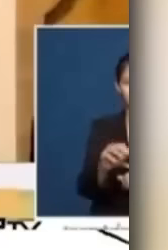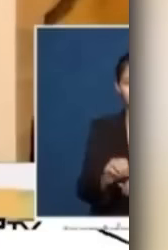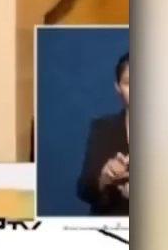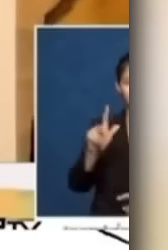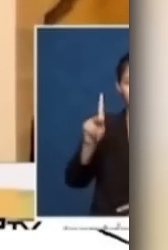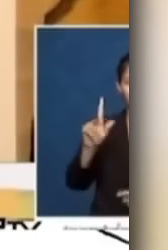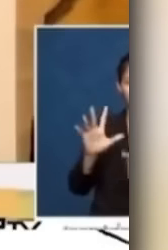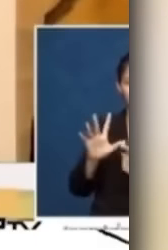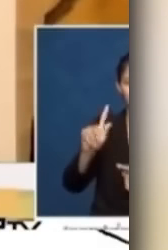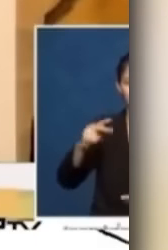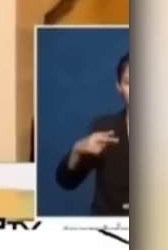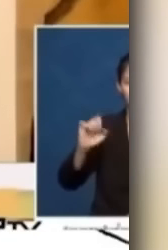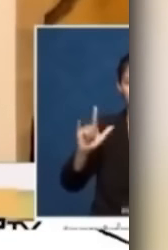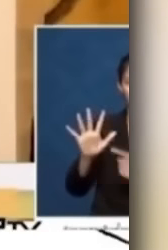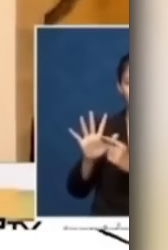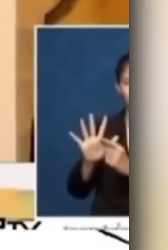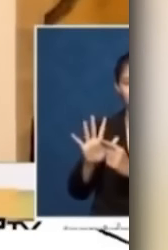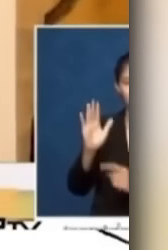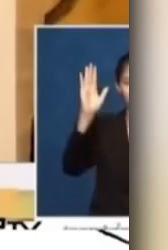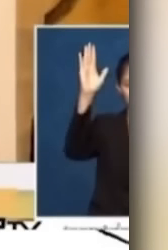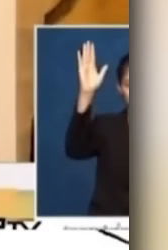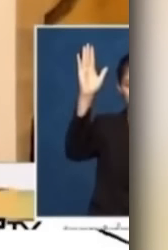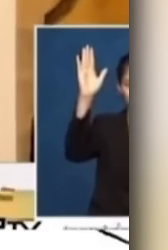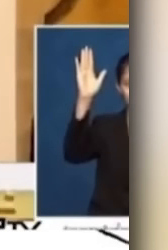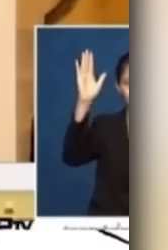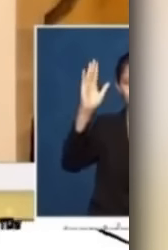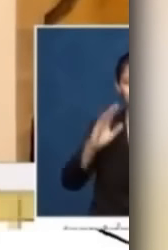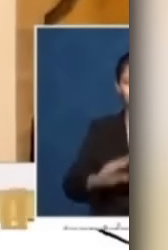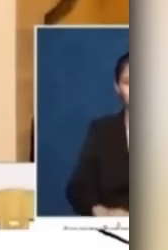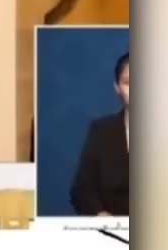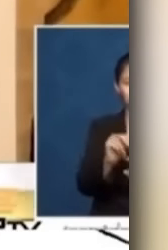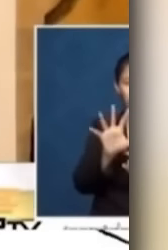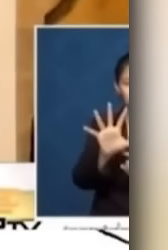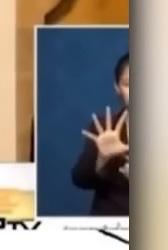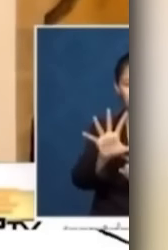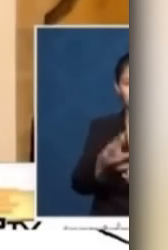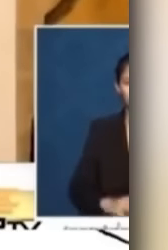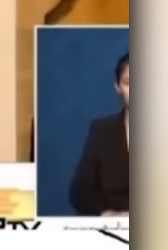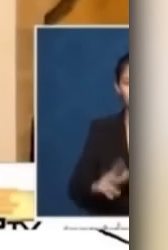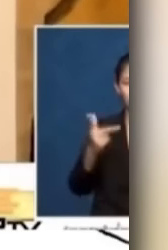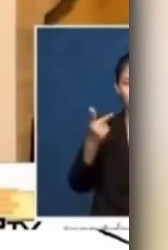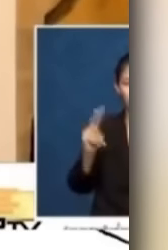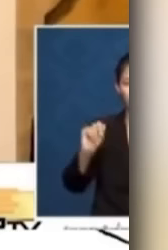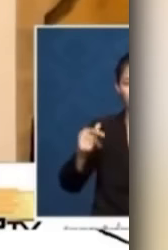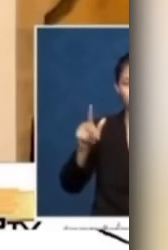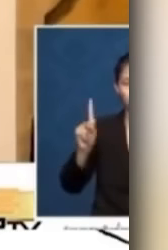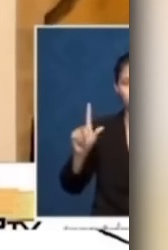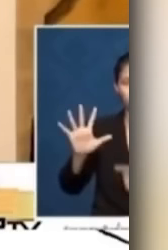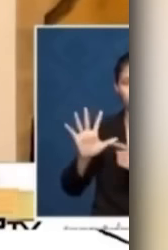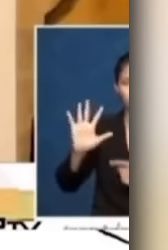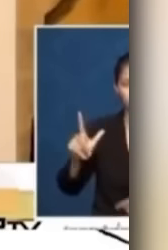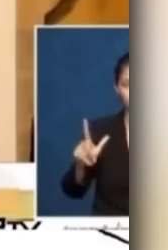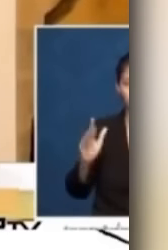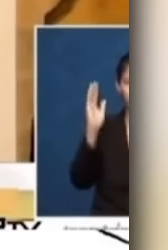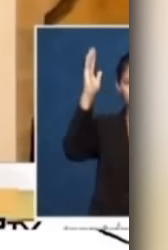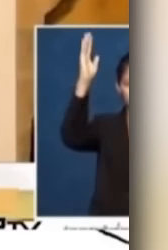กัญญาวาจาดี กิตัญญาวาจาดีสาววารินแสดงตนค่ะ นายคงกิจฉัตรมาลีรัตน ์ค